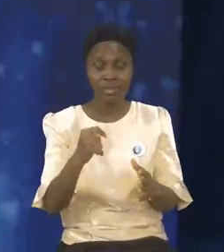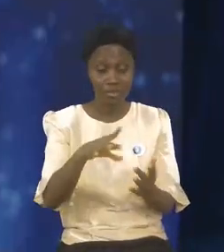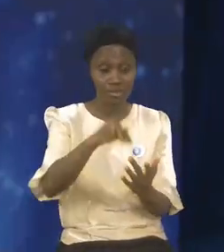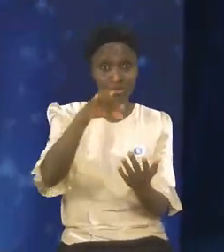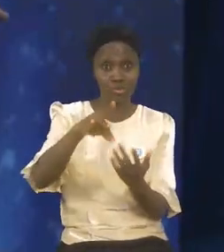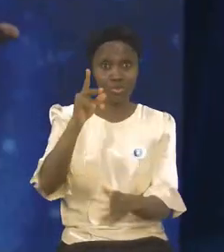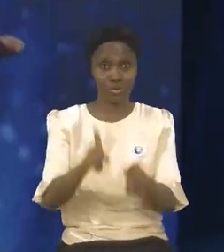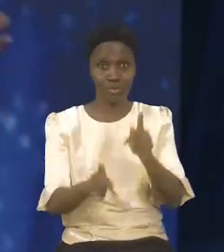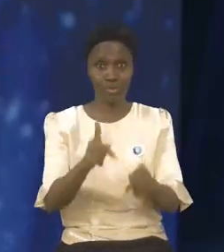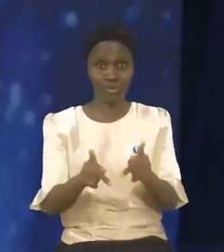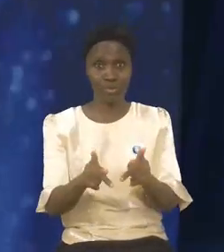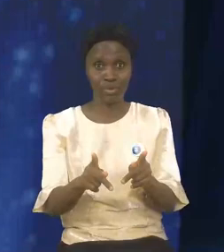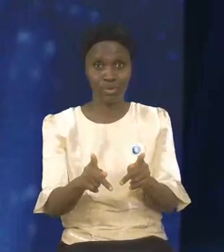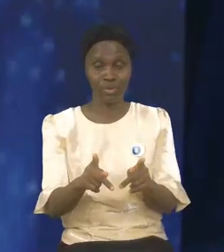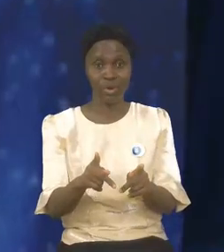Et les appelés,